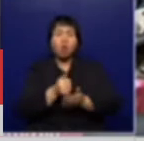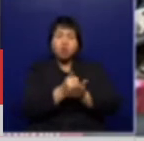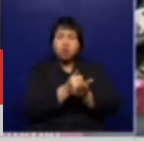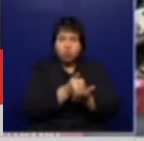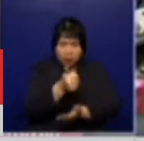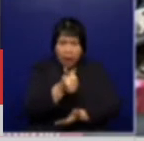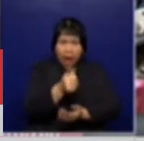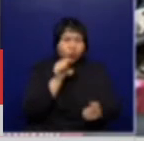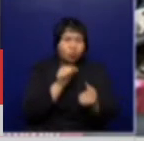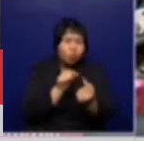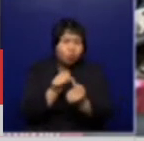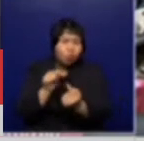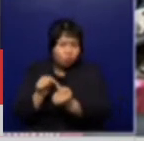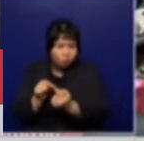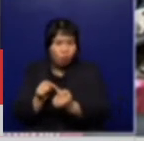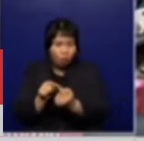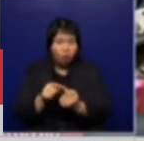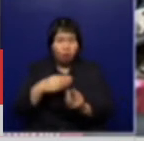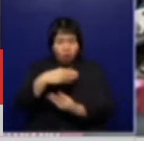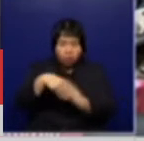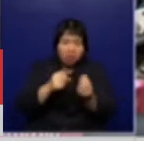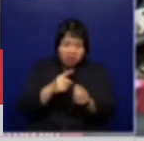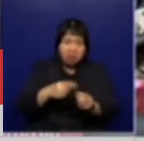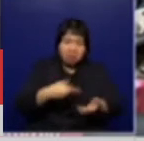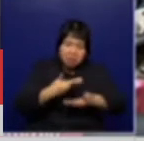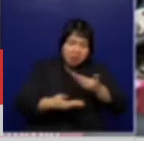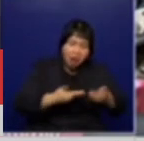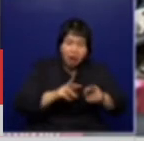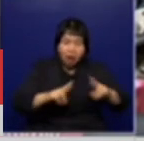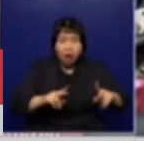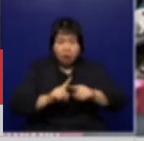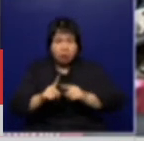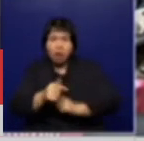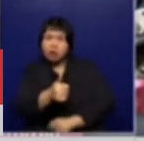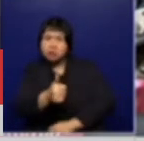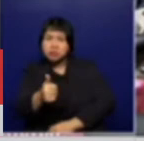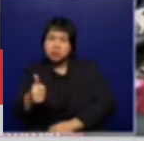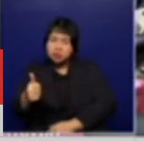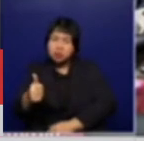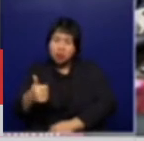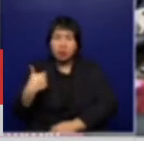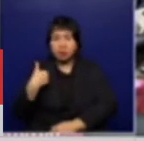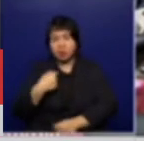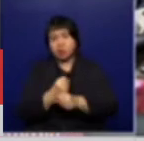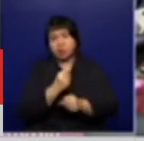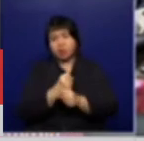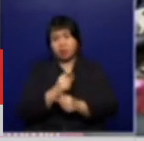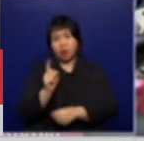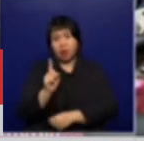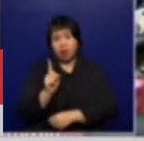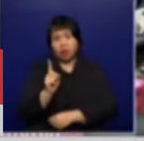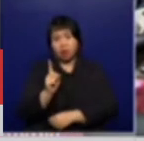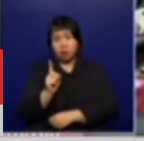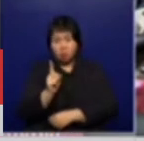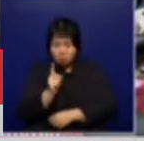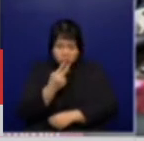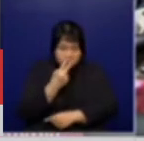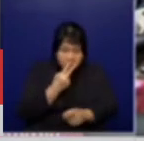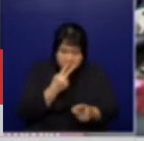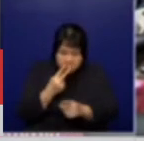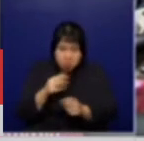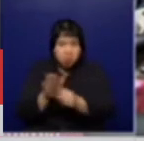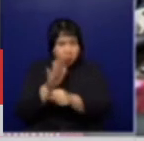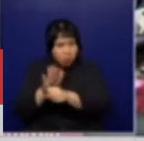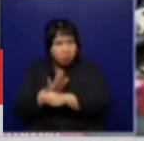ได้ถูกจุดช่วยกระตุ้นเศรษฐกิจฐานรากของประเทศและที่สำคัญค่ะได้ดำเนินการด้วยความรัดกุมโปร่งใ